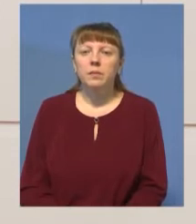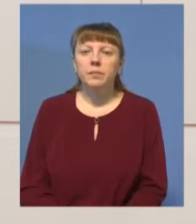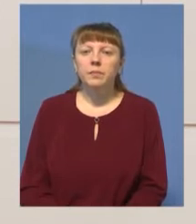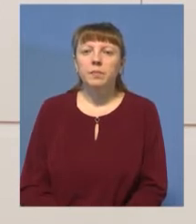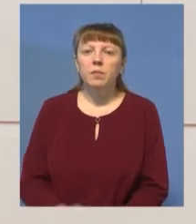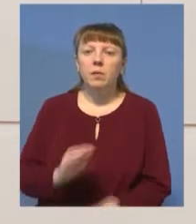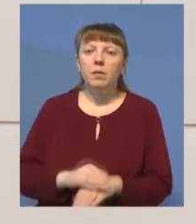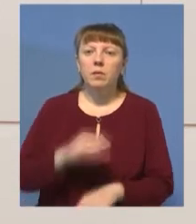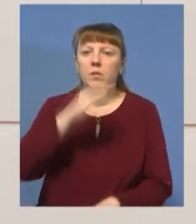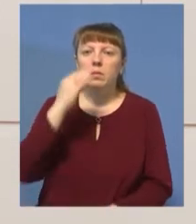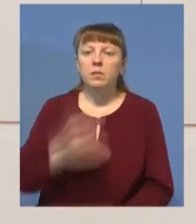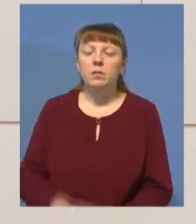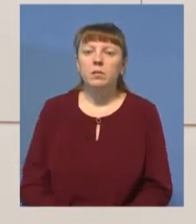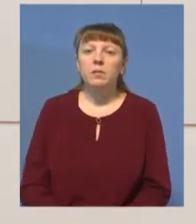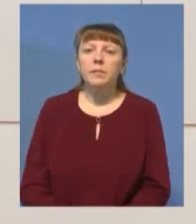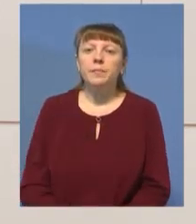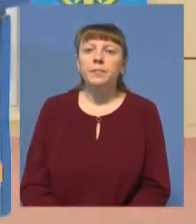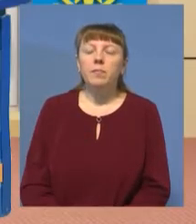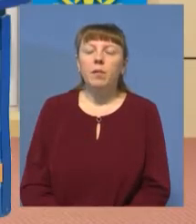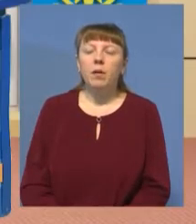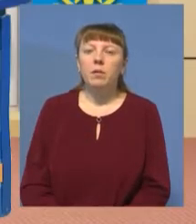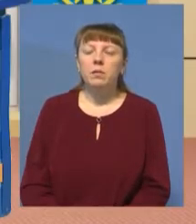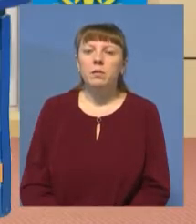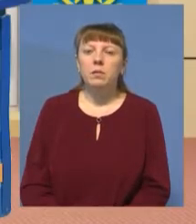много. Хорошо. Но я так понимаю, что все-таки